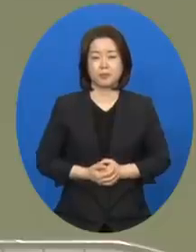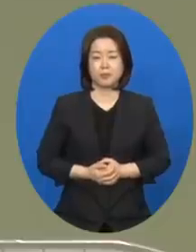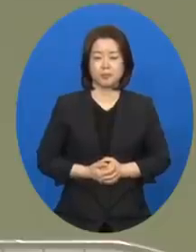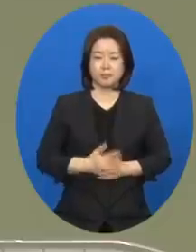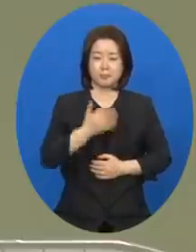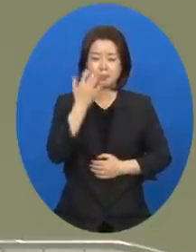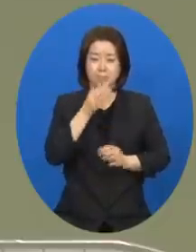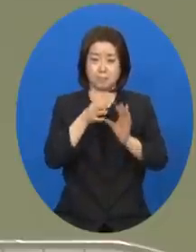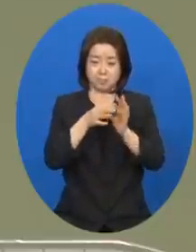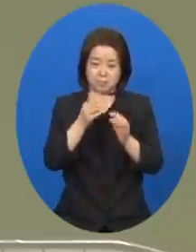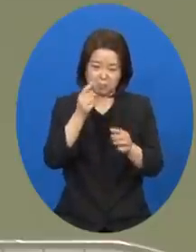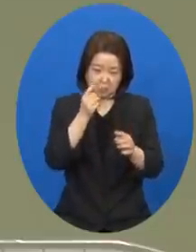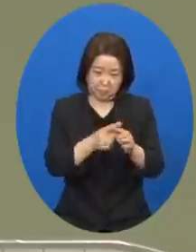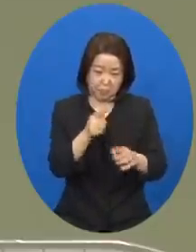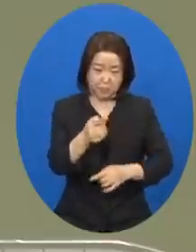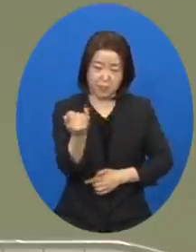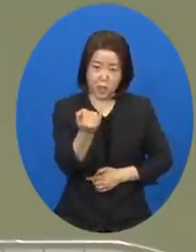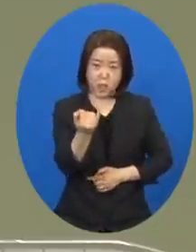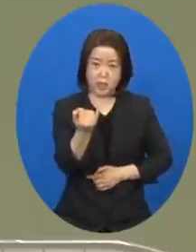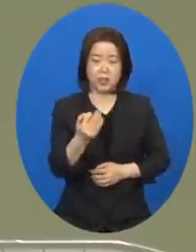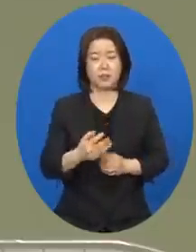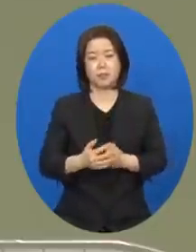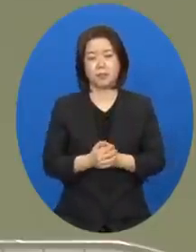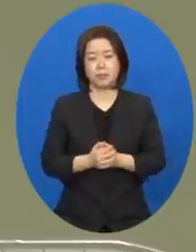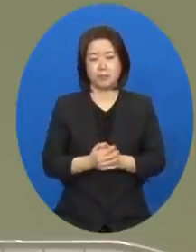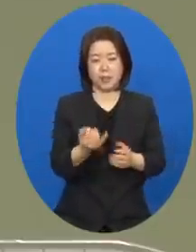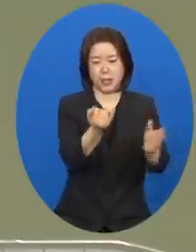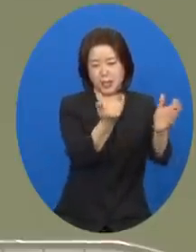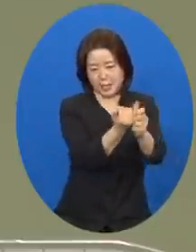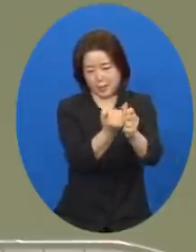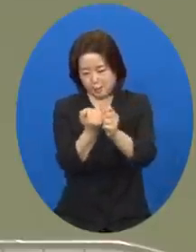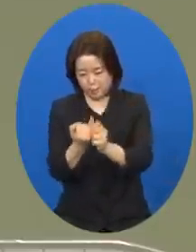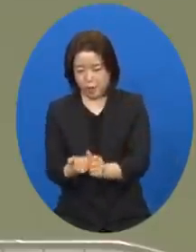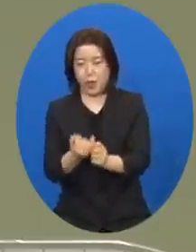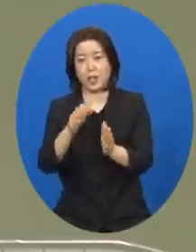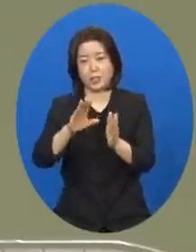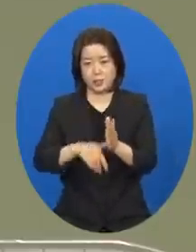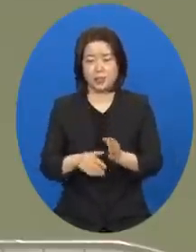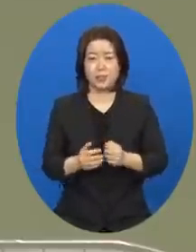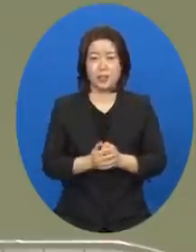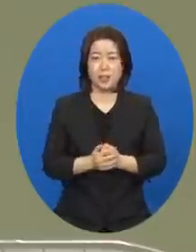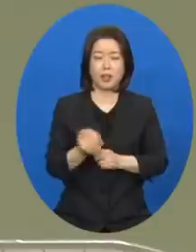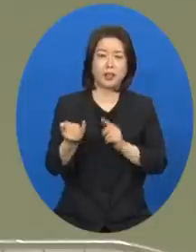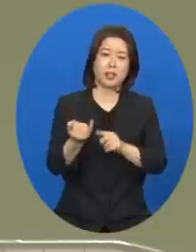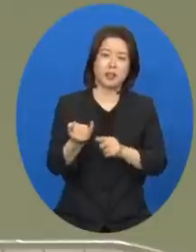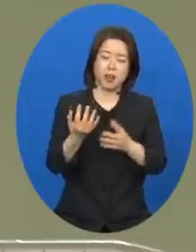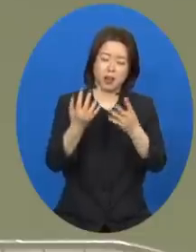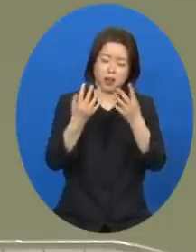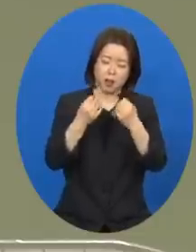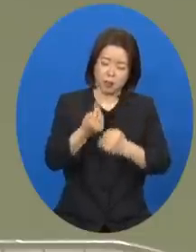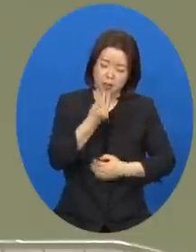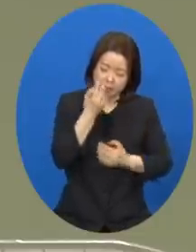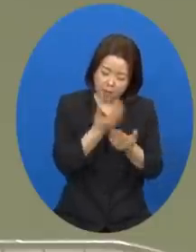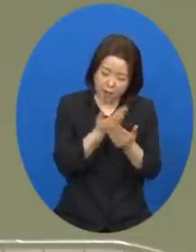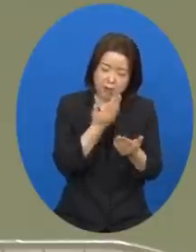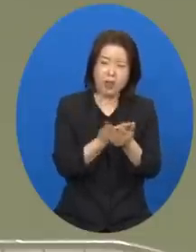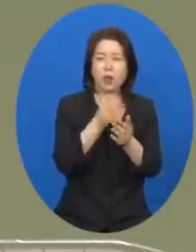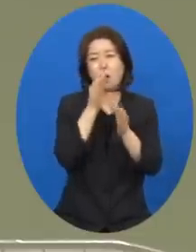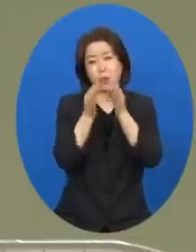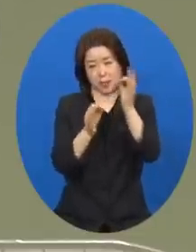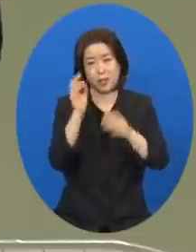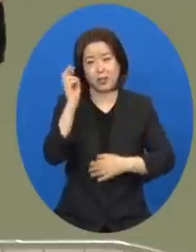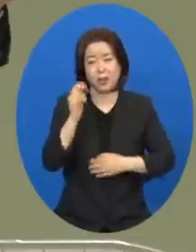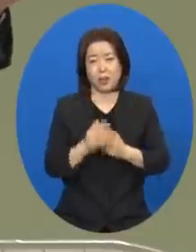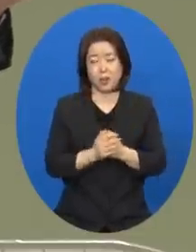가늠했던 여자 그 사람들이 끌려왔을 때 그거 얼마나 살려달라고 했겠어요. 이제